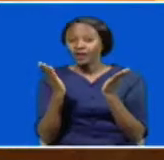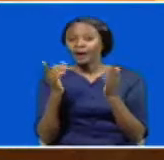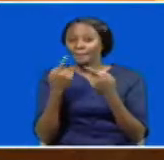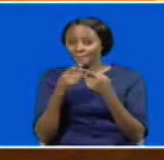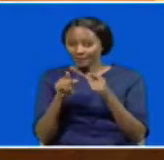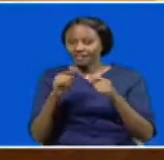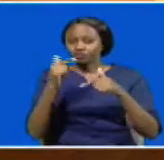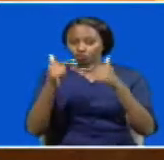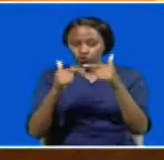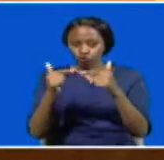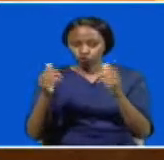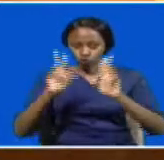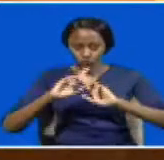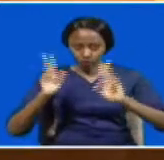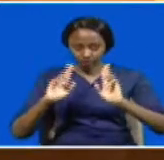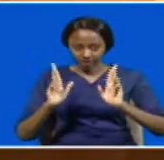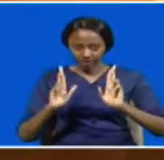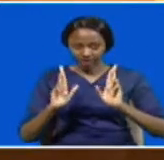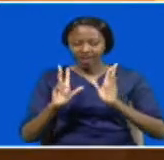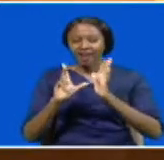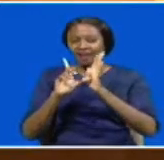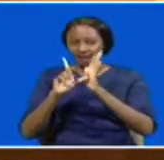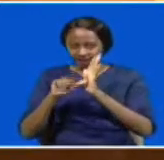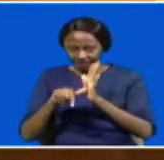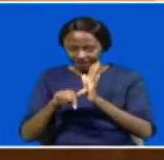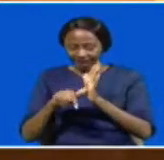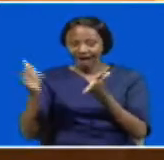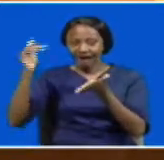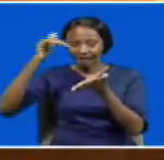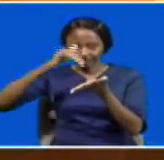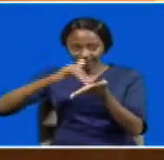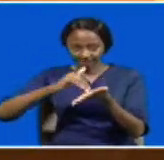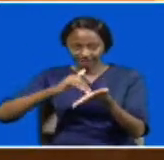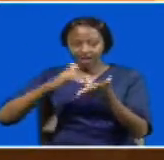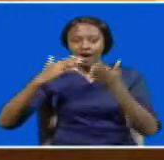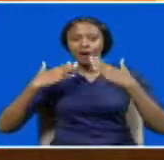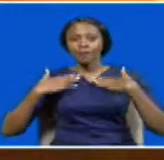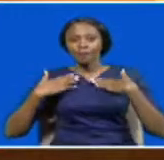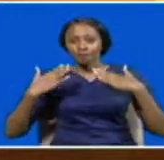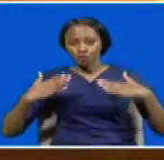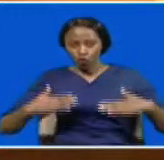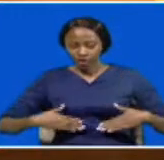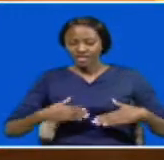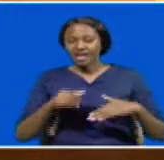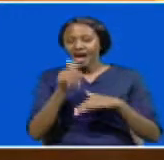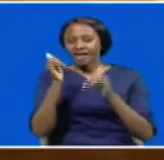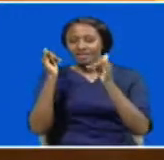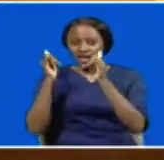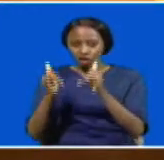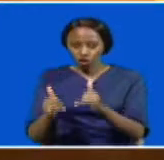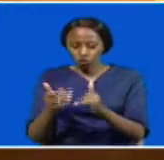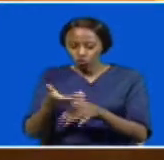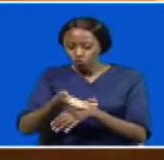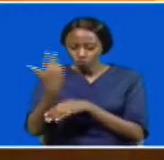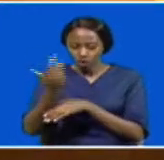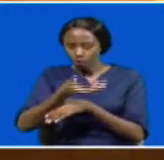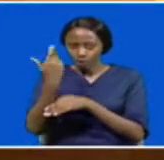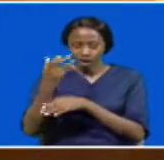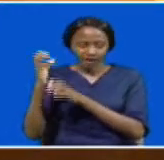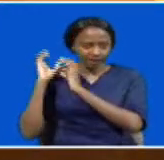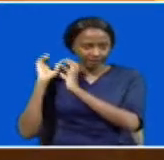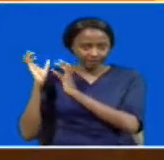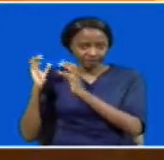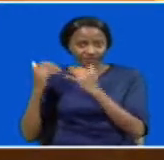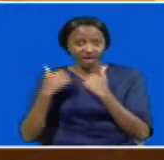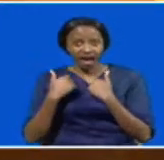hizi iko tayari, labda tuichukue tena upya, ni kwamba huku miili zaidi ikiendelea kugunduliwa na kufukuliwa katika kijiji cha Shakahola, kaunti ya